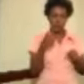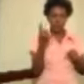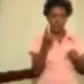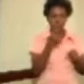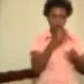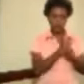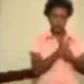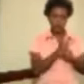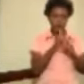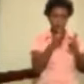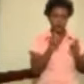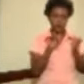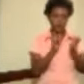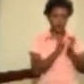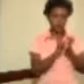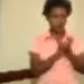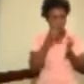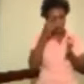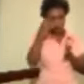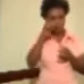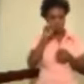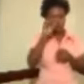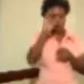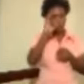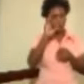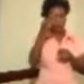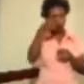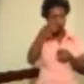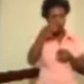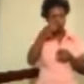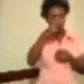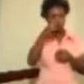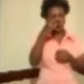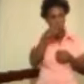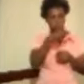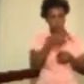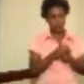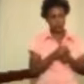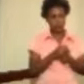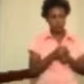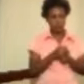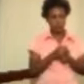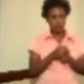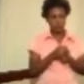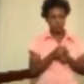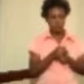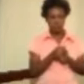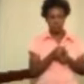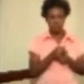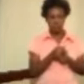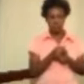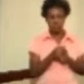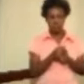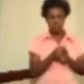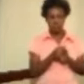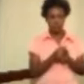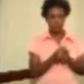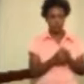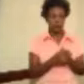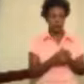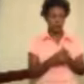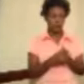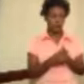dans deuxième partie, thème, non. Alors, monsieur Martelly, en une minute, s'il vous plaît. En deux secondes, la question. C'était